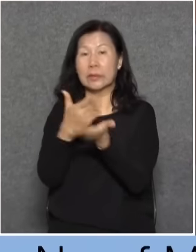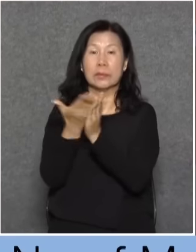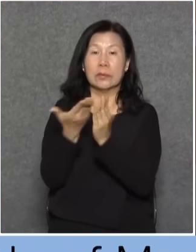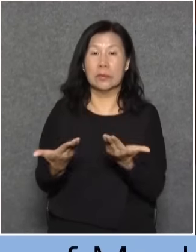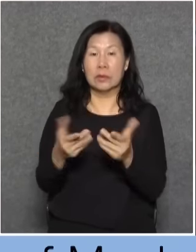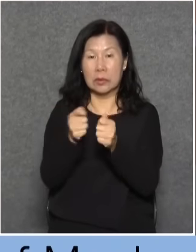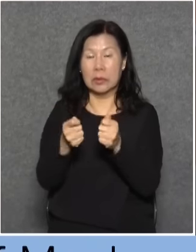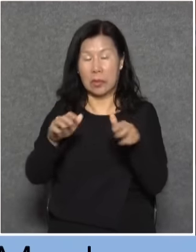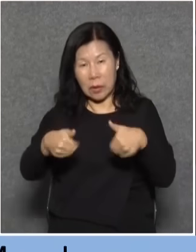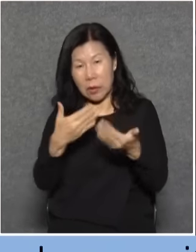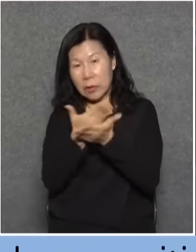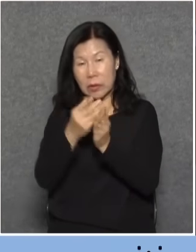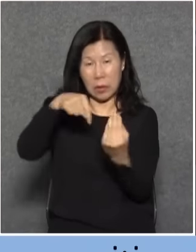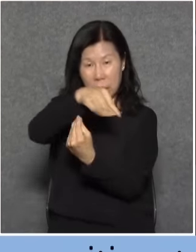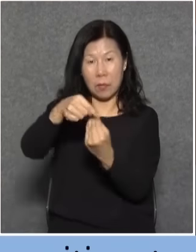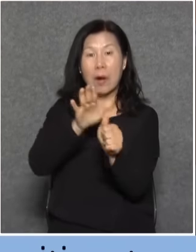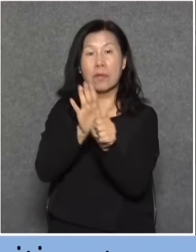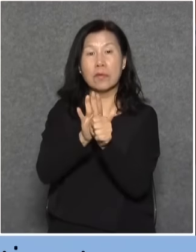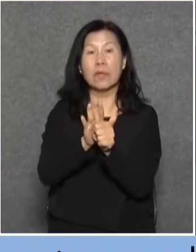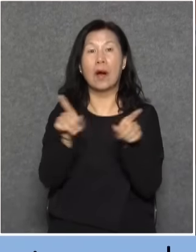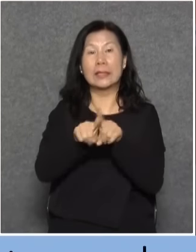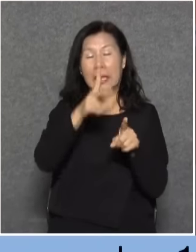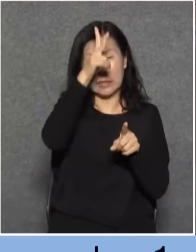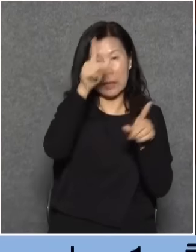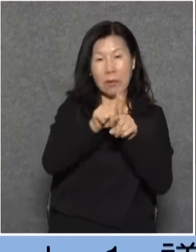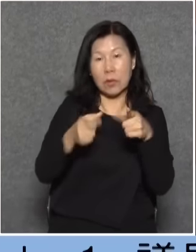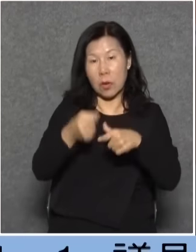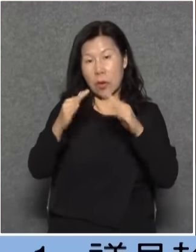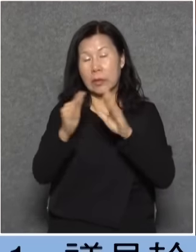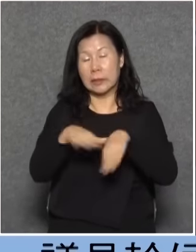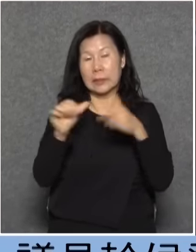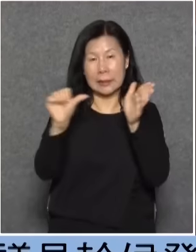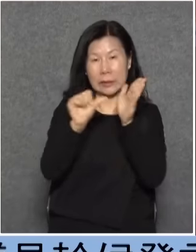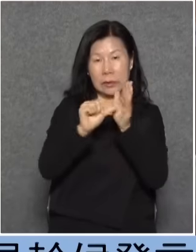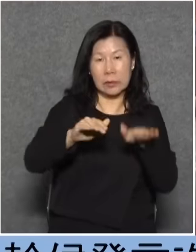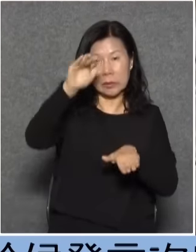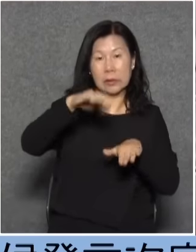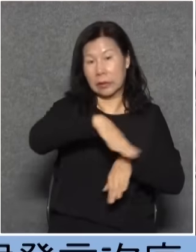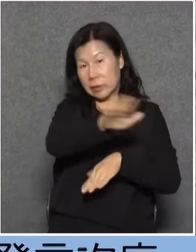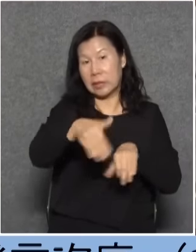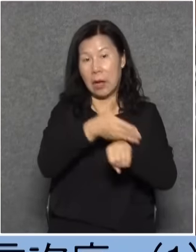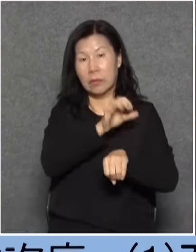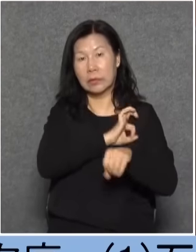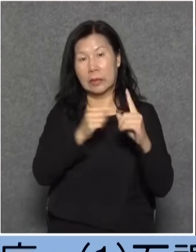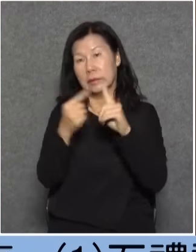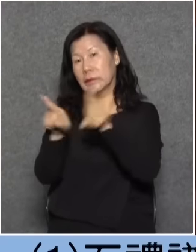耗资源，破坏环境，官商勾结，除了少数特权阶级，社会上大部分人都受害。